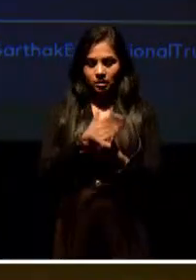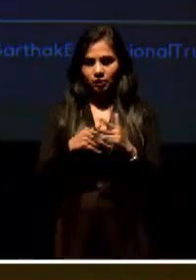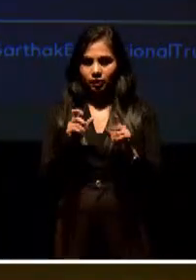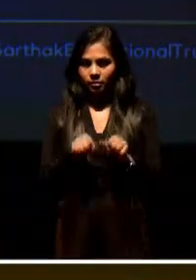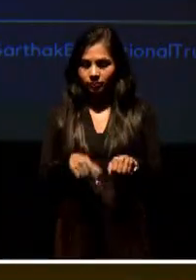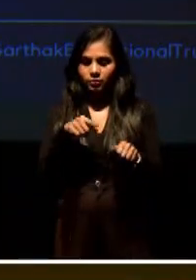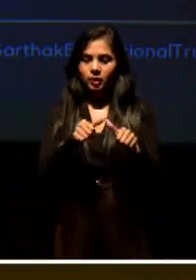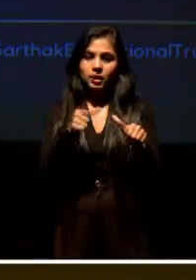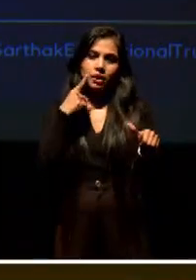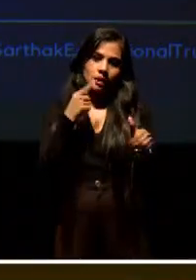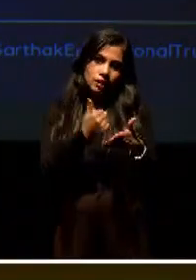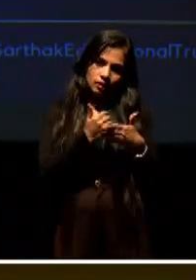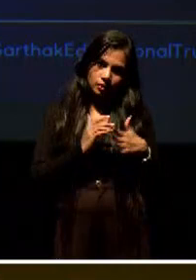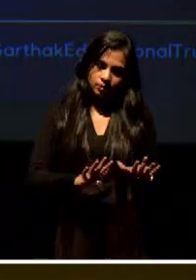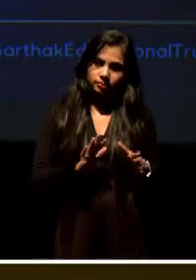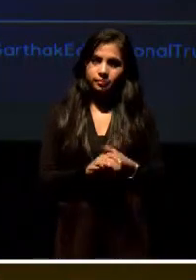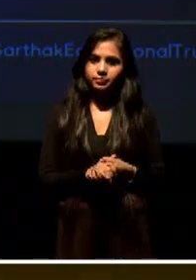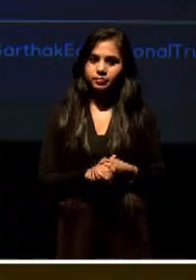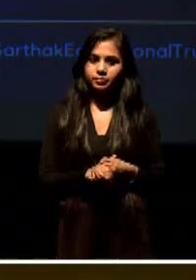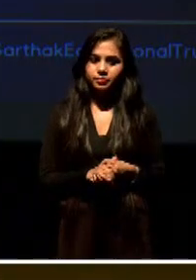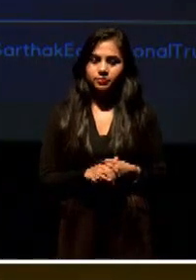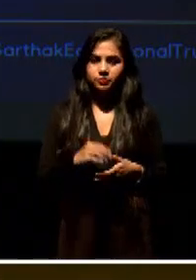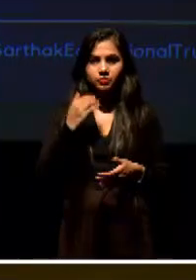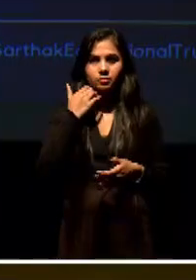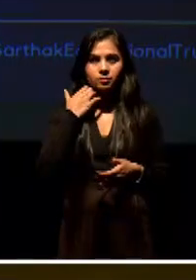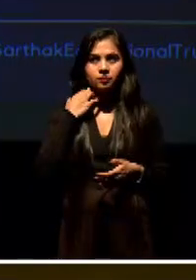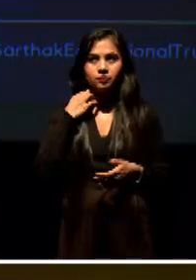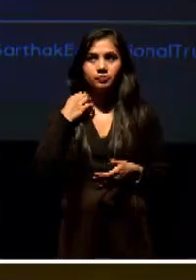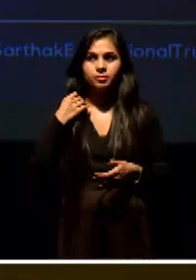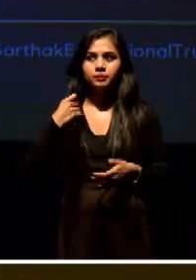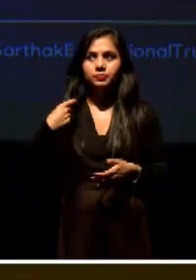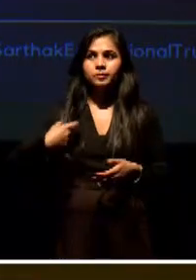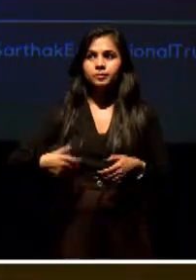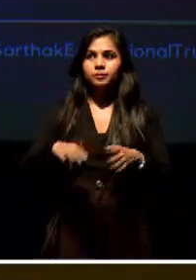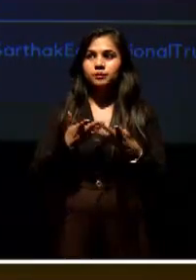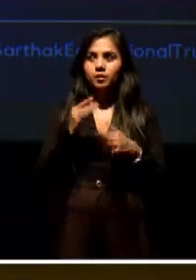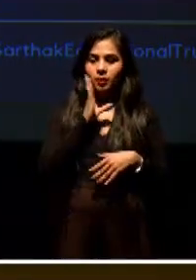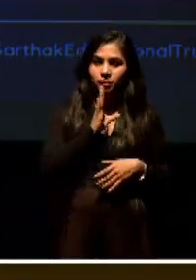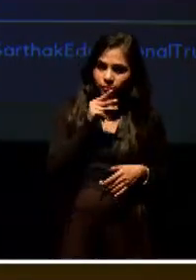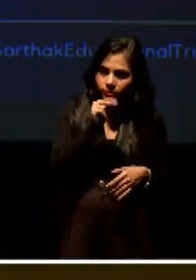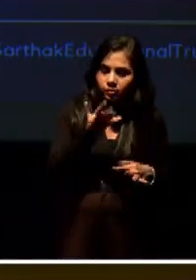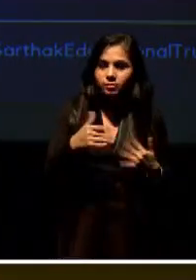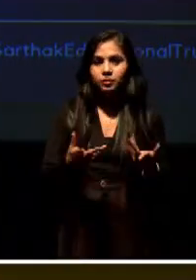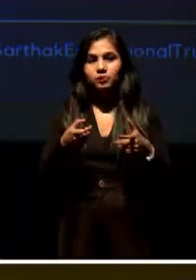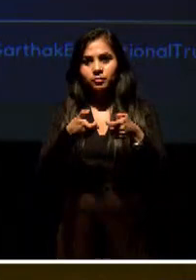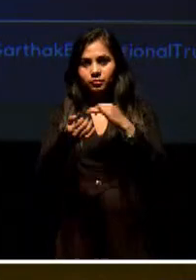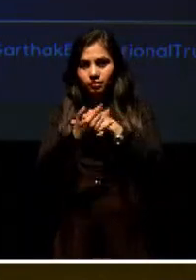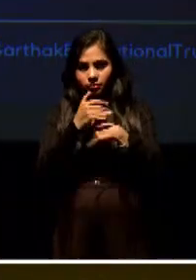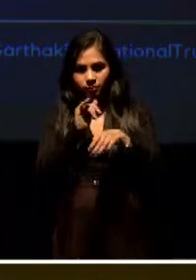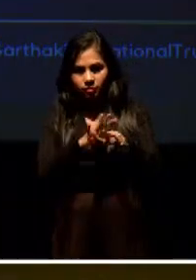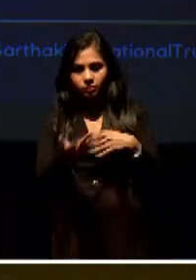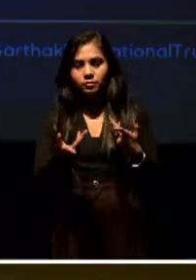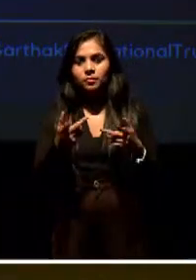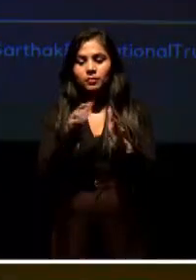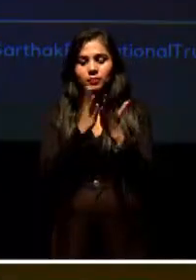भी आर्टिफिशियल इंटेलिजेंस के ज़रिए हमने उसको पॉसिबल बनाया है। केवल या तो बोल कर या टेक्स्ट मैसेज करके आप अपनी बुक